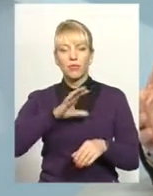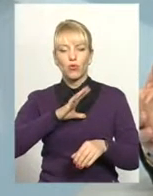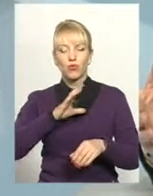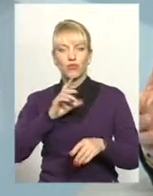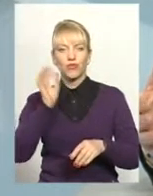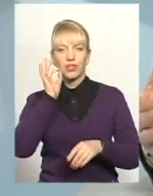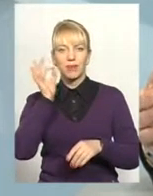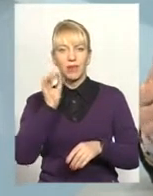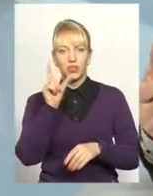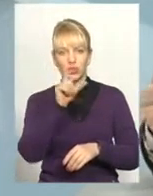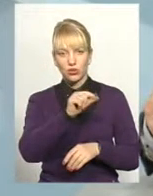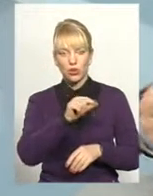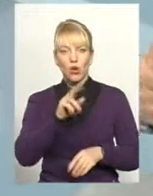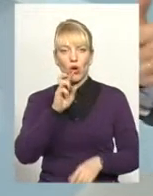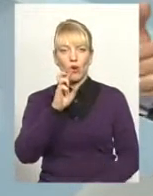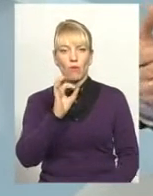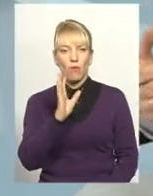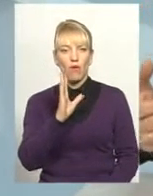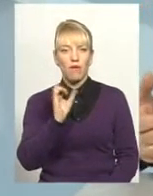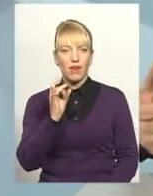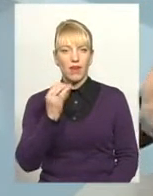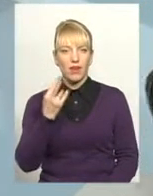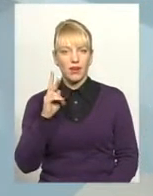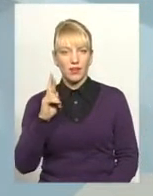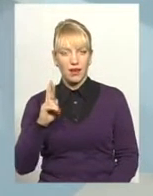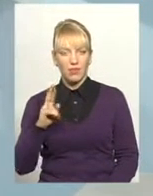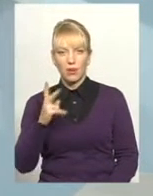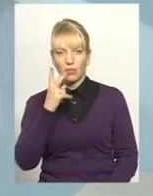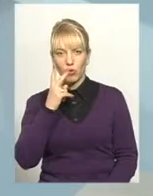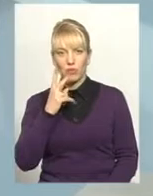Баварії, і побачила в населеному пункті, де